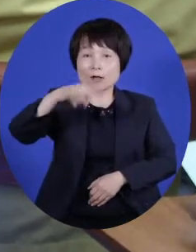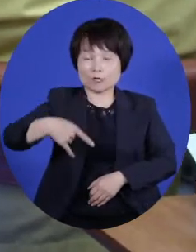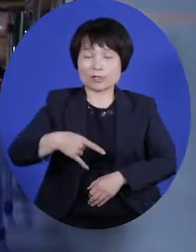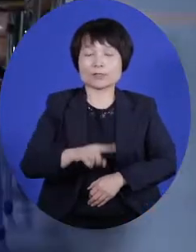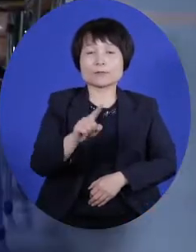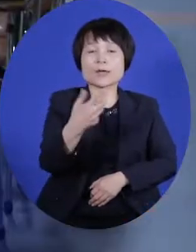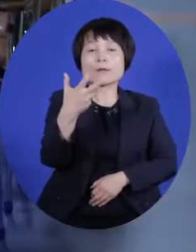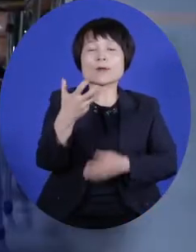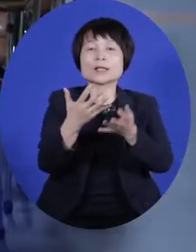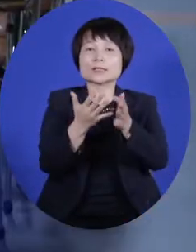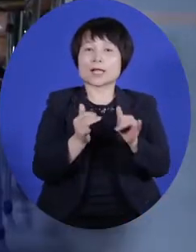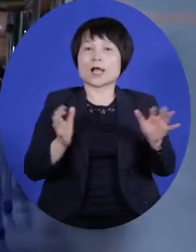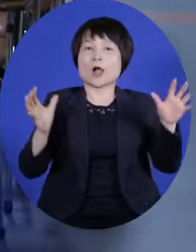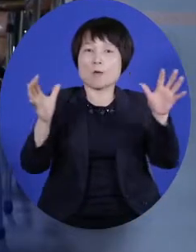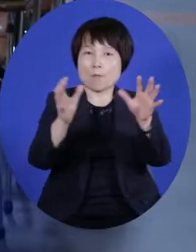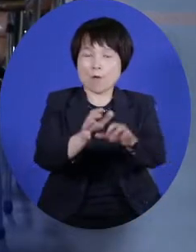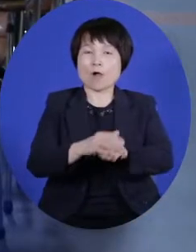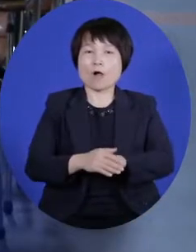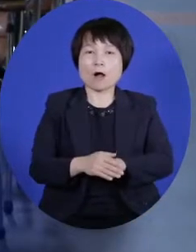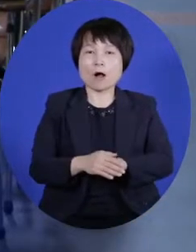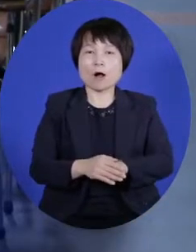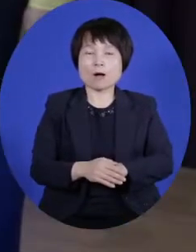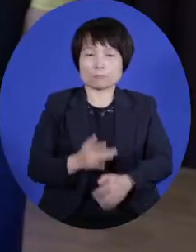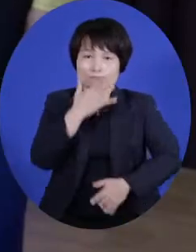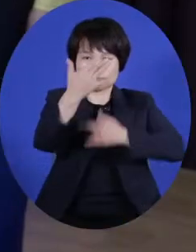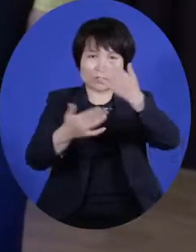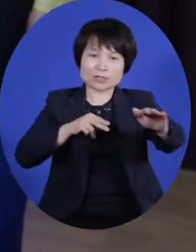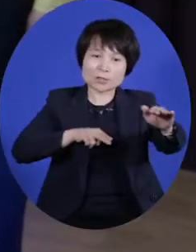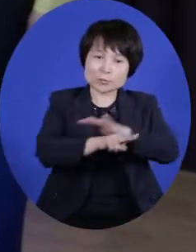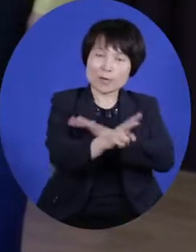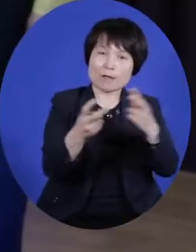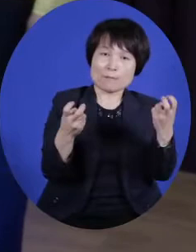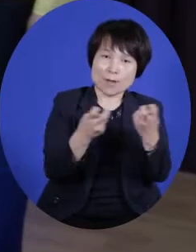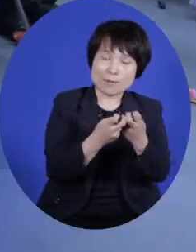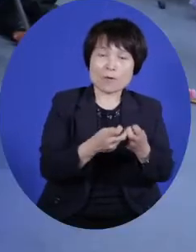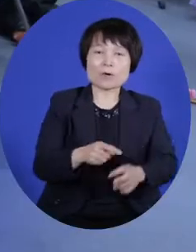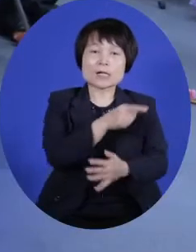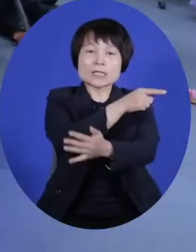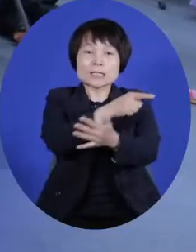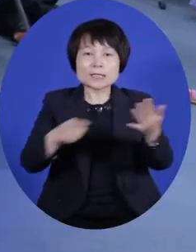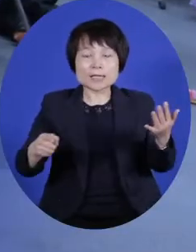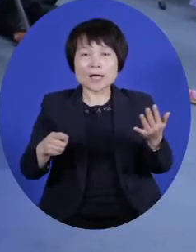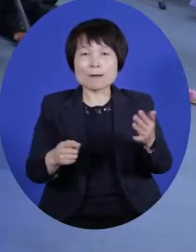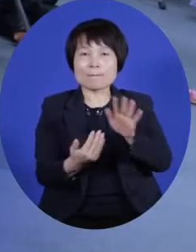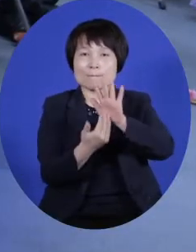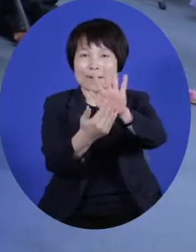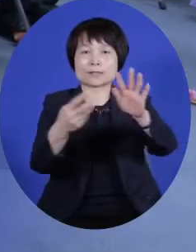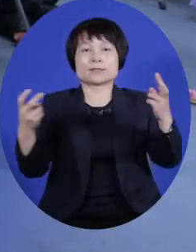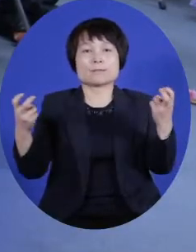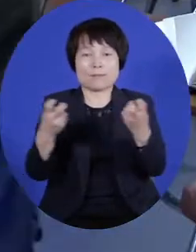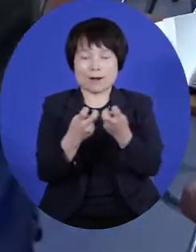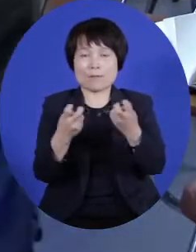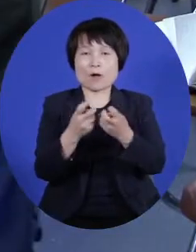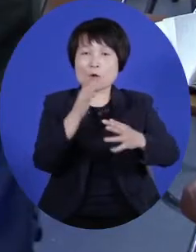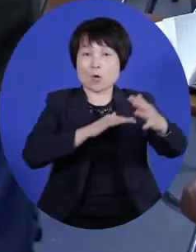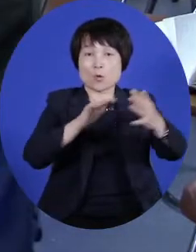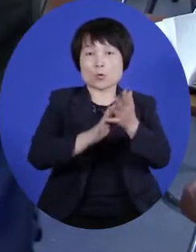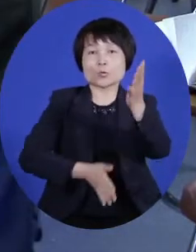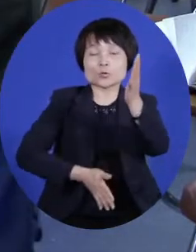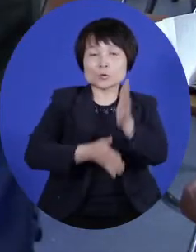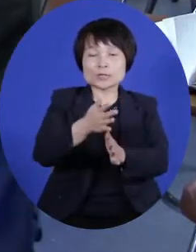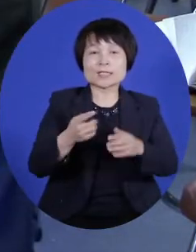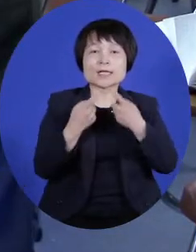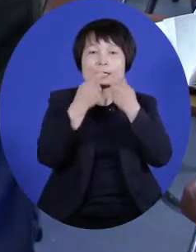대장 등 180여 명이 참여한 이날 행사를 통해 화재 대피와 복구, 재난 예방 교육과 훈련 등의 활동을 펼치고